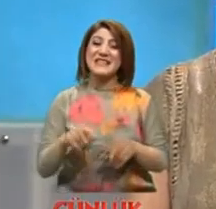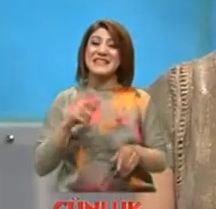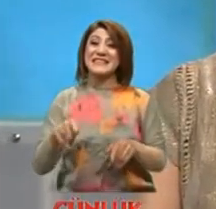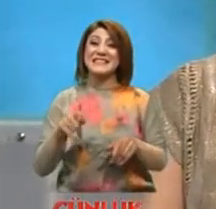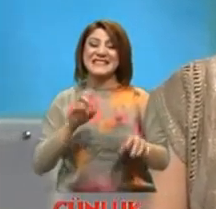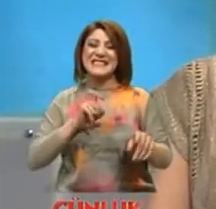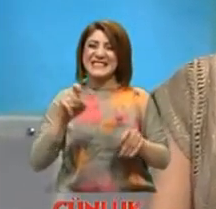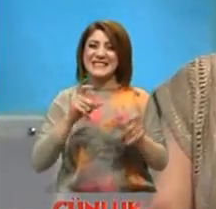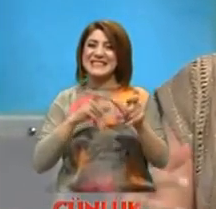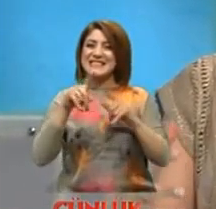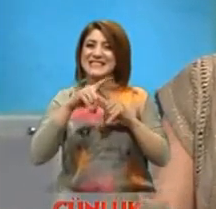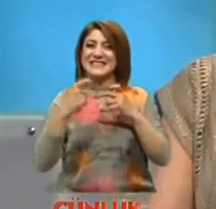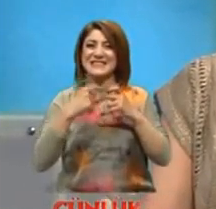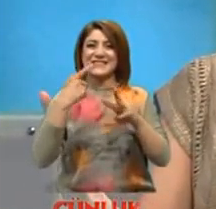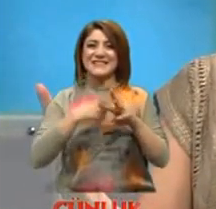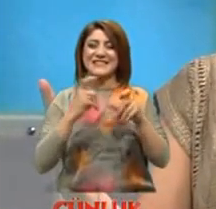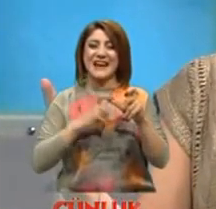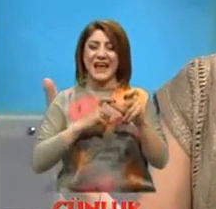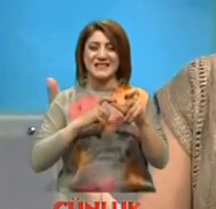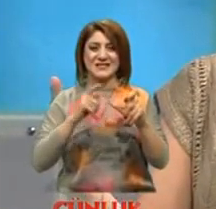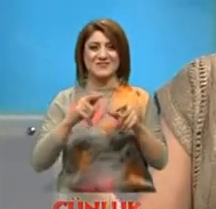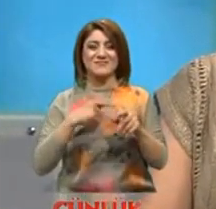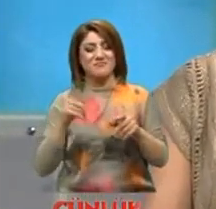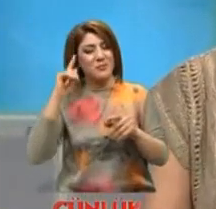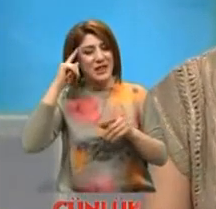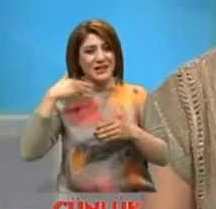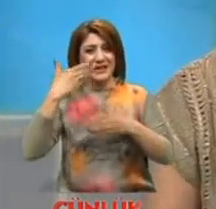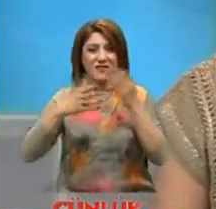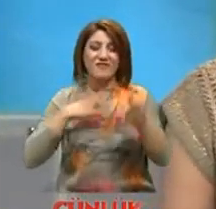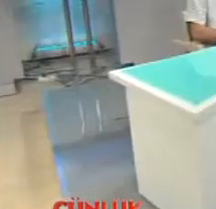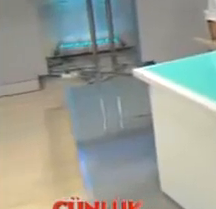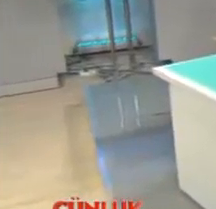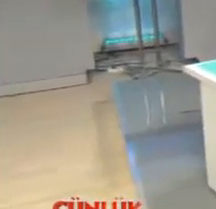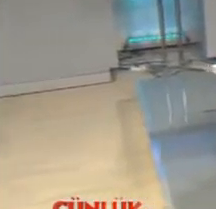hakkında bilgilerimiz var. Ardından müzikle devam ediyoruz. Ayrılmayın.